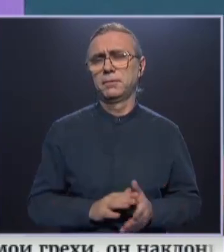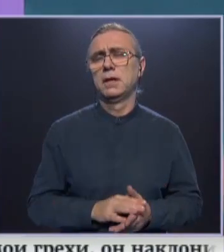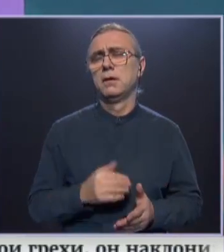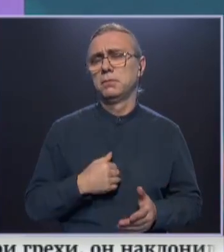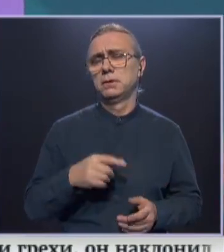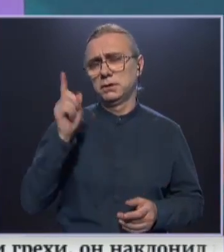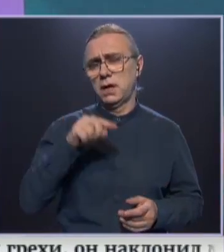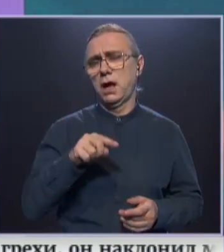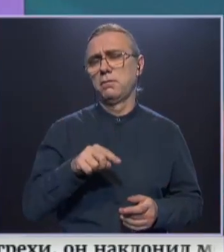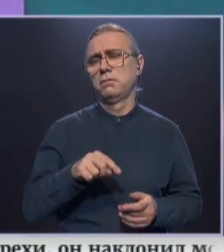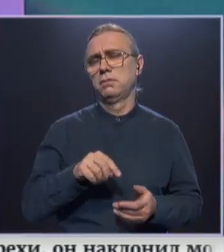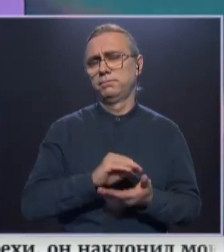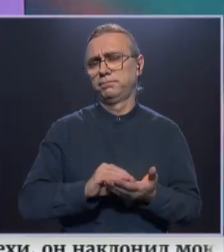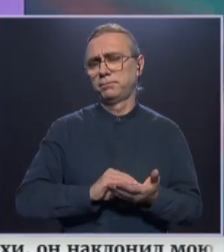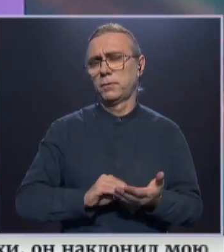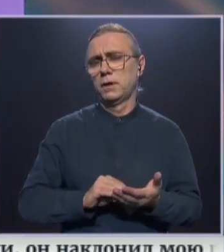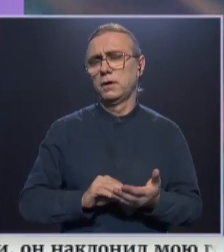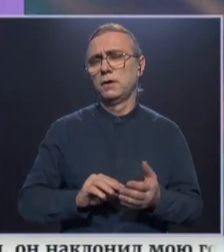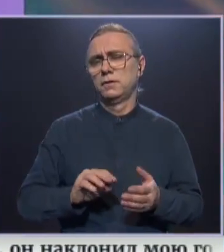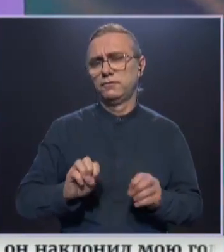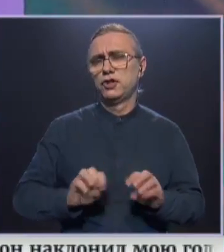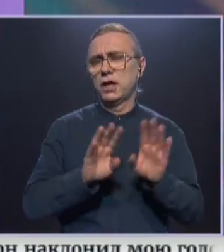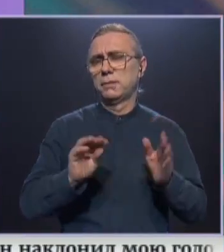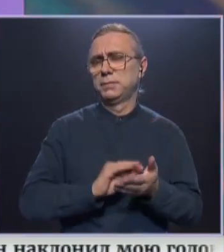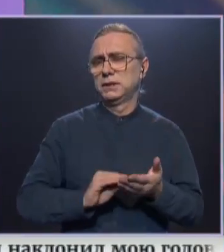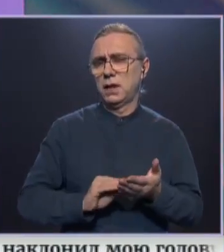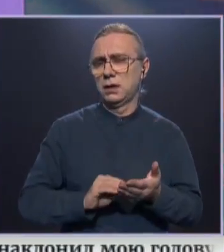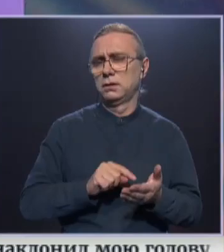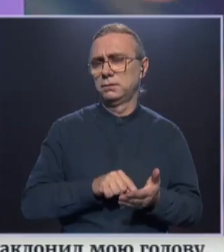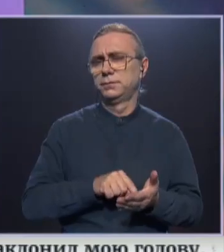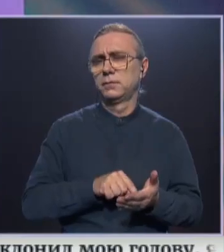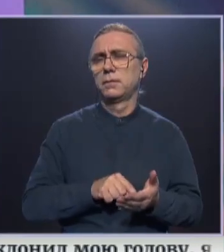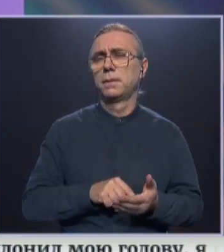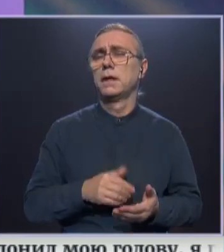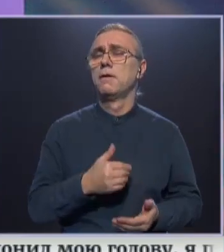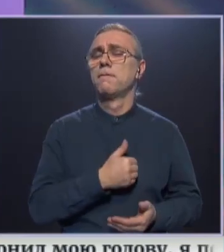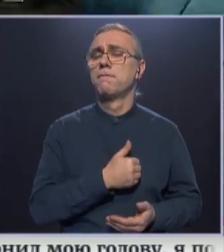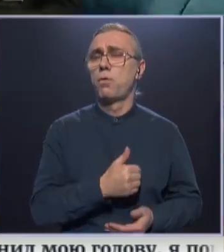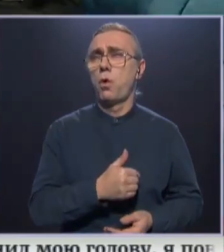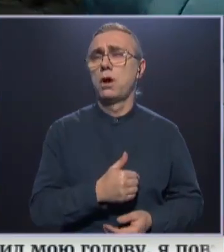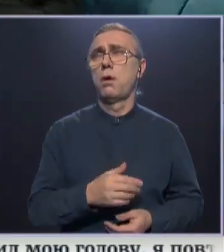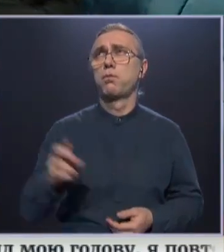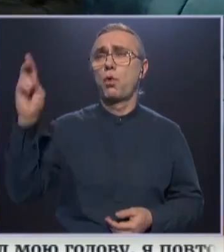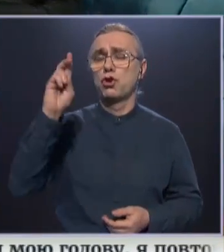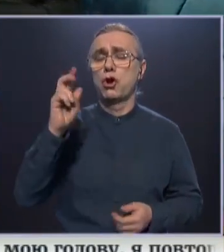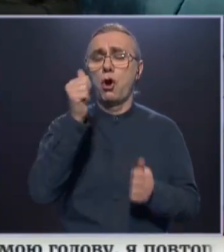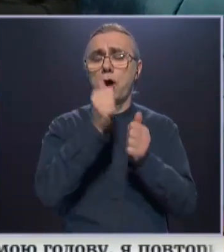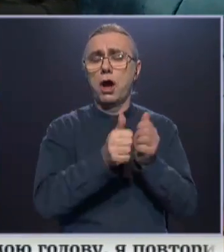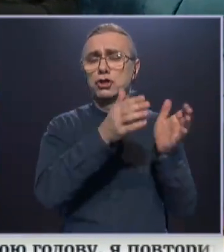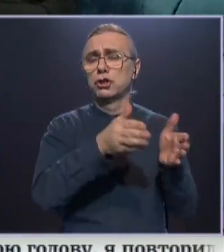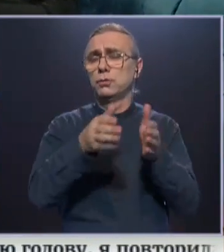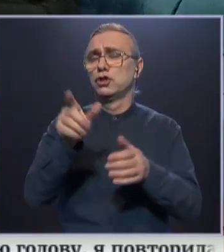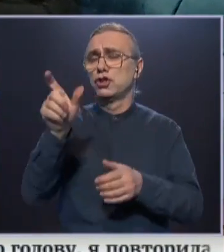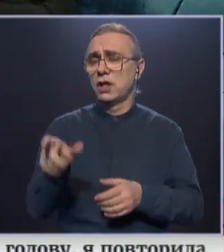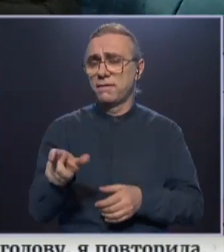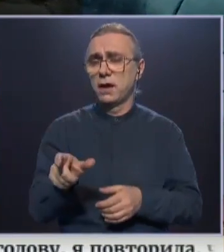слова такие Священного Писания, что воля Божия о каждом человеке спастись, о каждом человеке, и прийти в